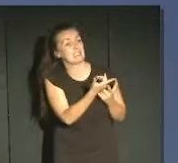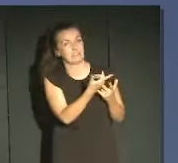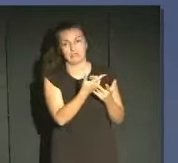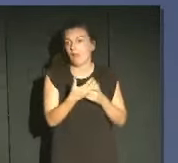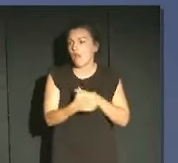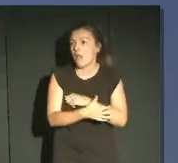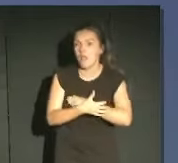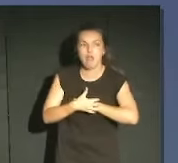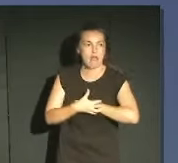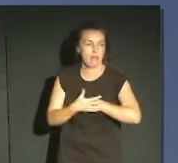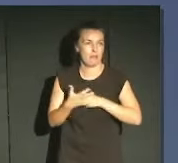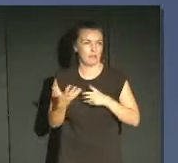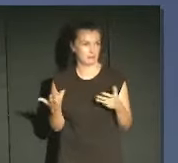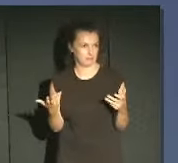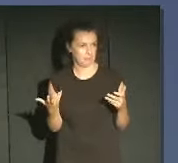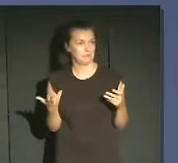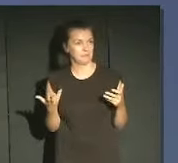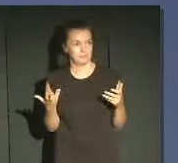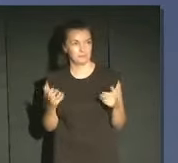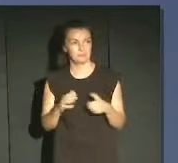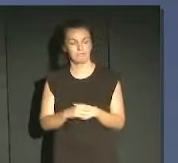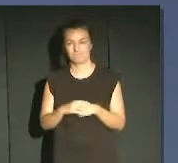martiniica parce